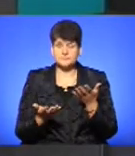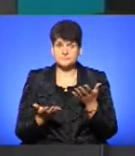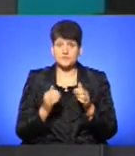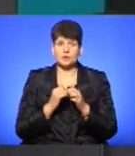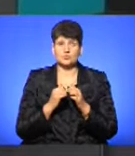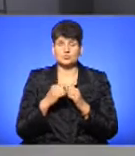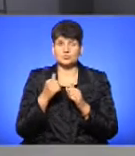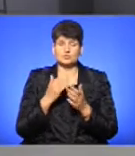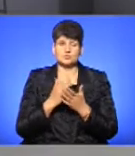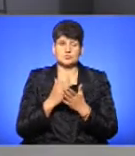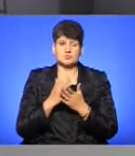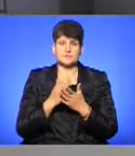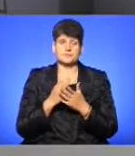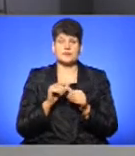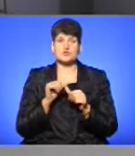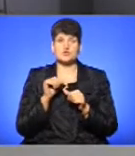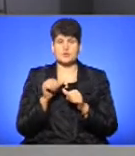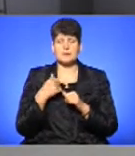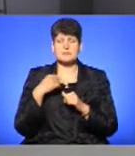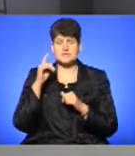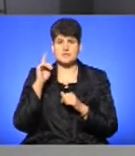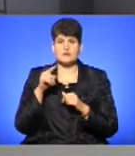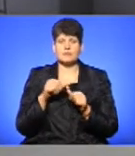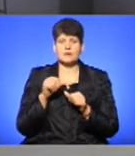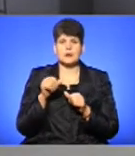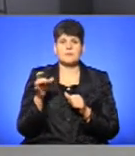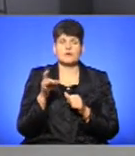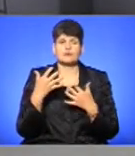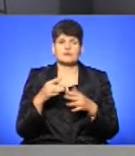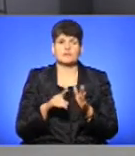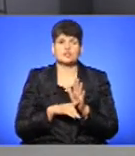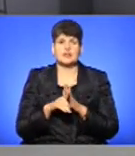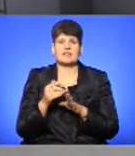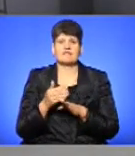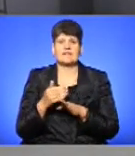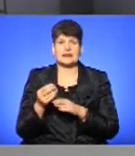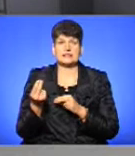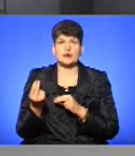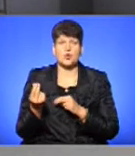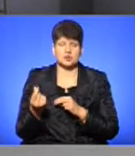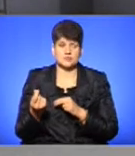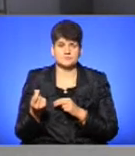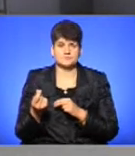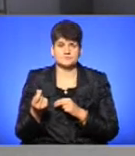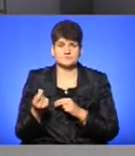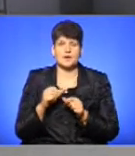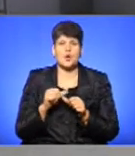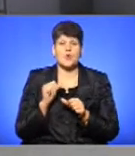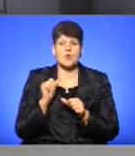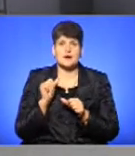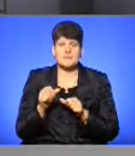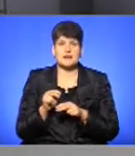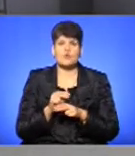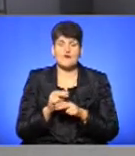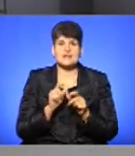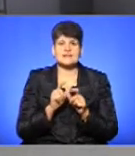щорічно є. Зокрема, ми вже знаємо, що в деяких районах вже почали виділяти кошти, і окремі лікувальні